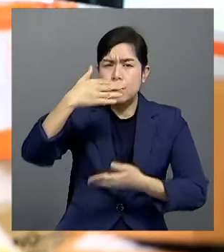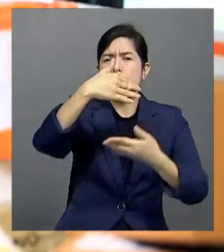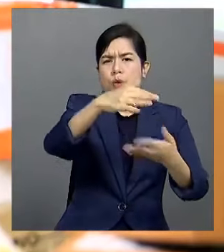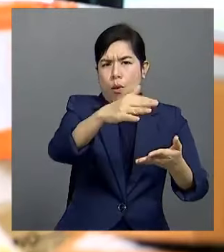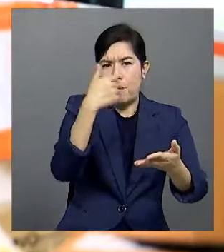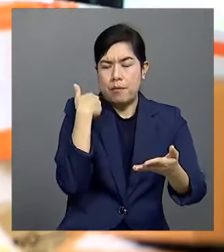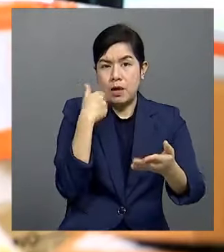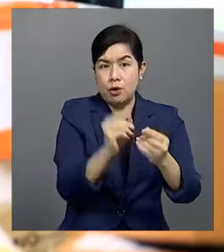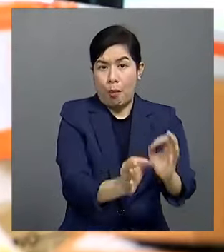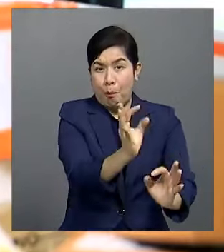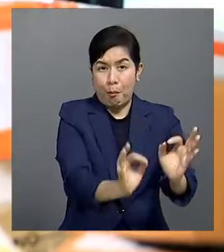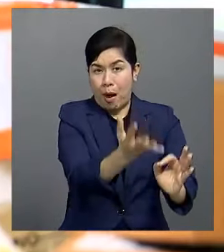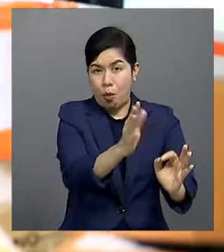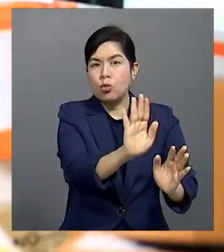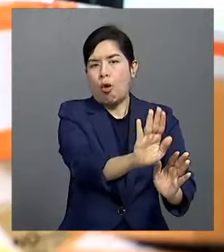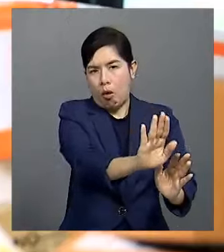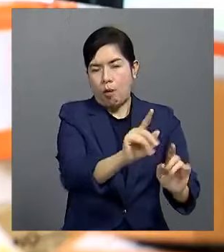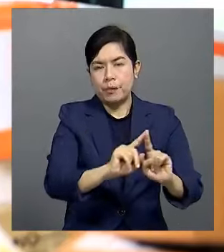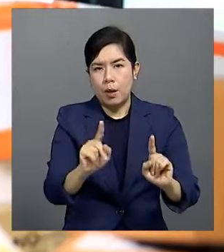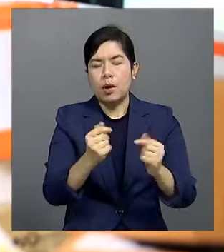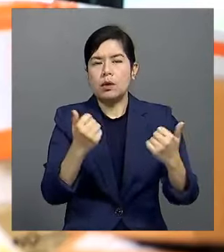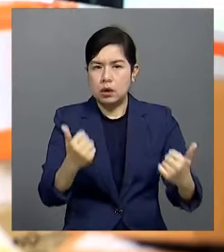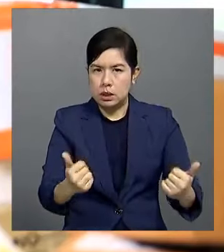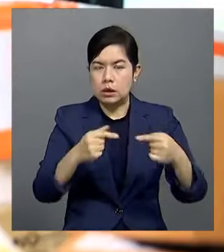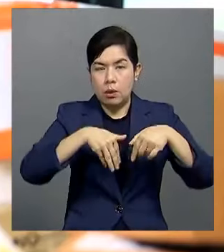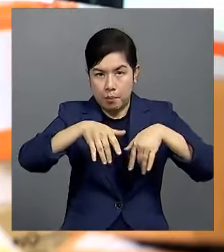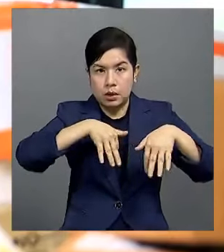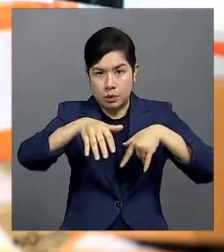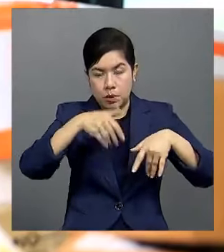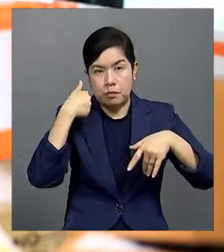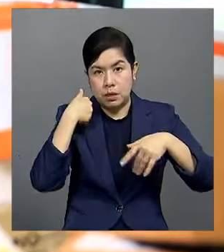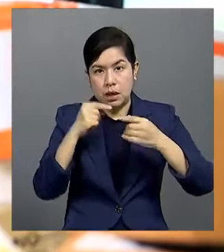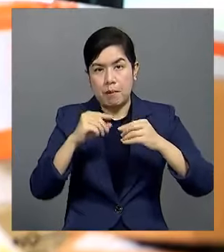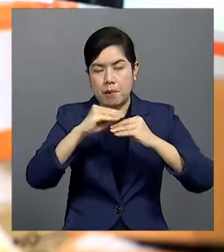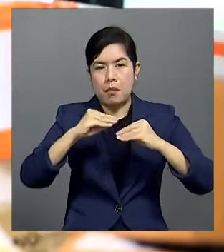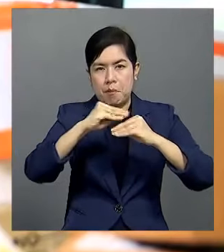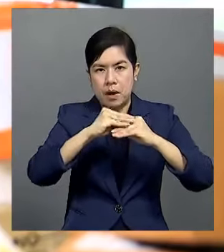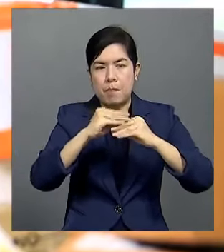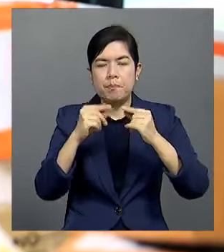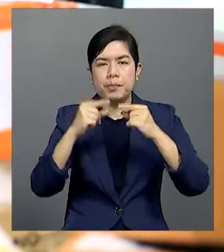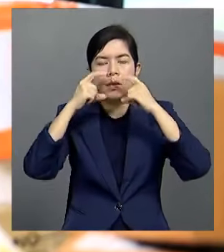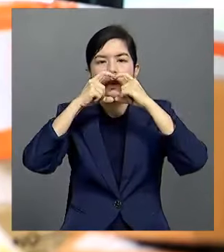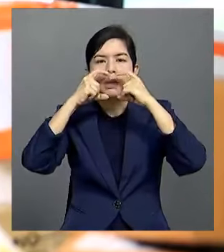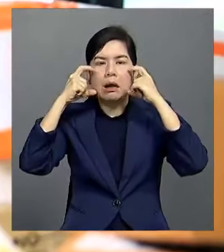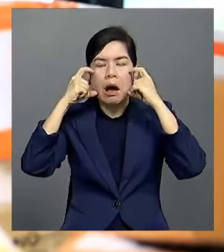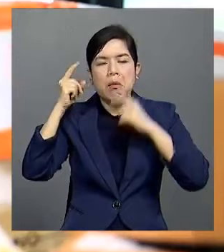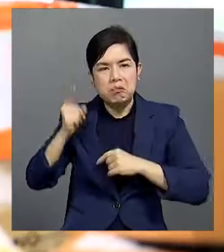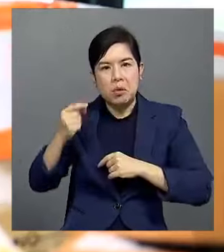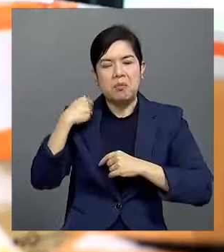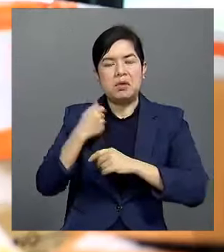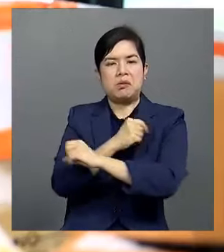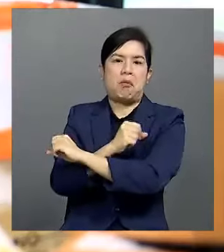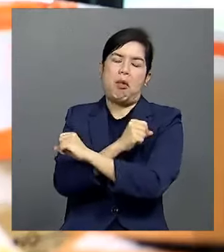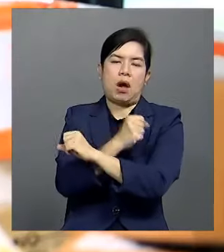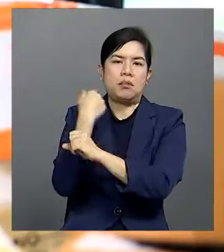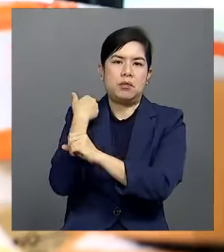เดือนที่ผ่านมาค่ะประชาชนมีการใช้หน้ากากอนามัยเพิ่มขึ้นจึงทำให้แต่ละวันมีขยะติดเชื้อเพิ่มขึ้นมากแล้วก็ยากต่อการกำ